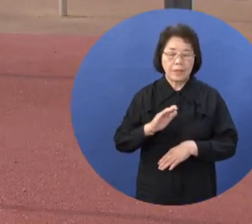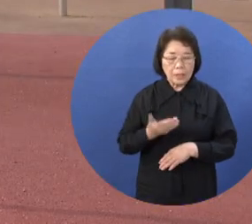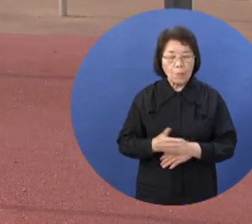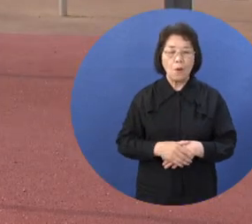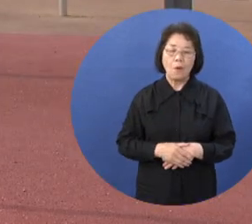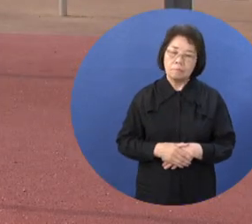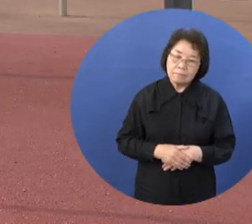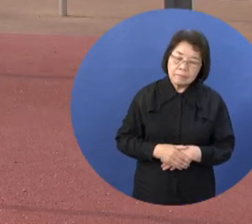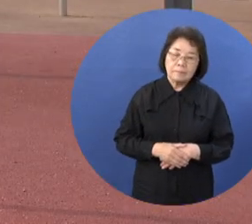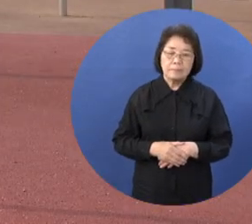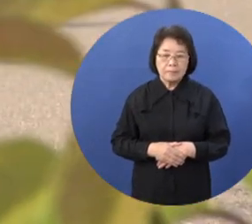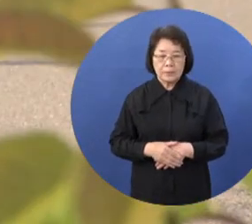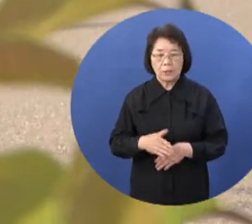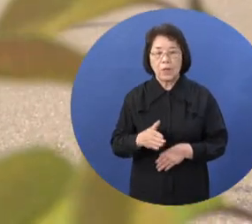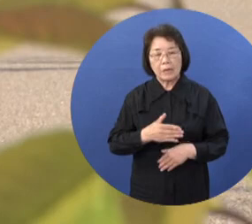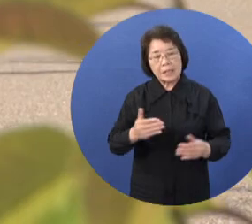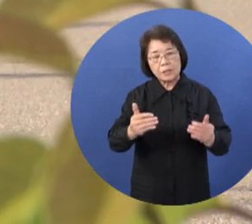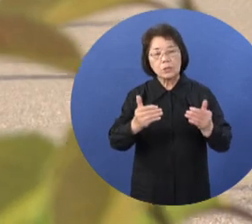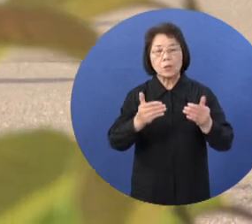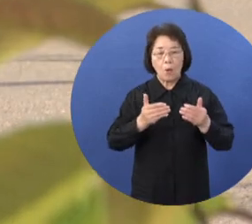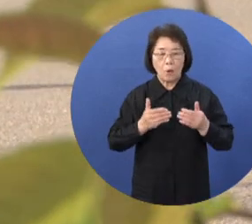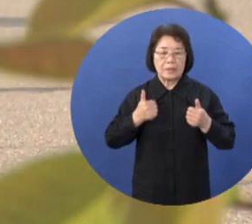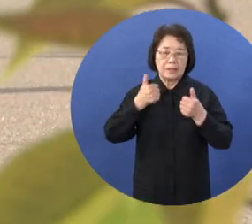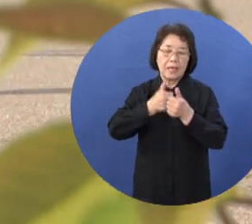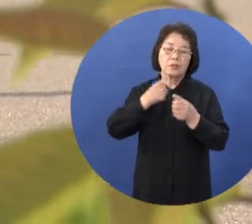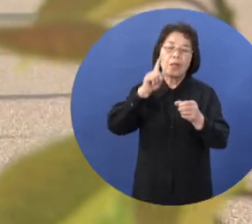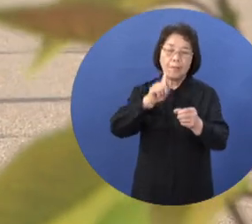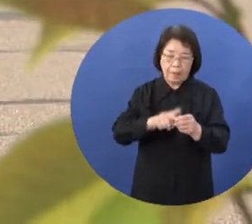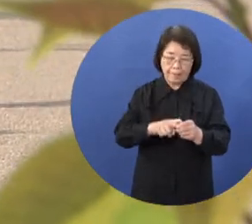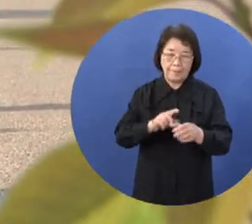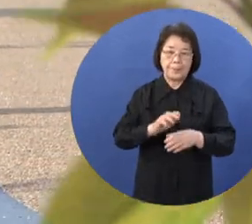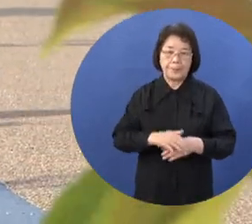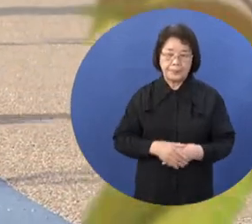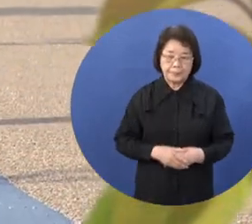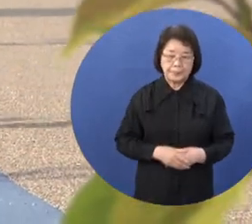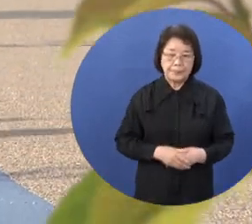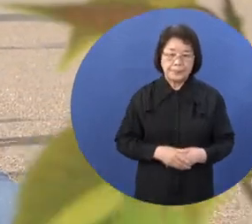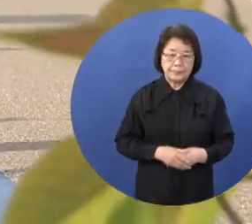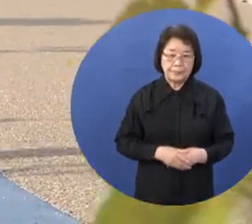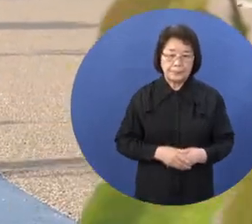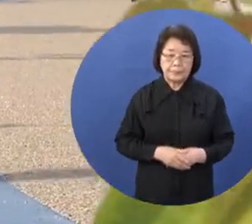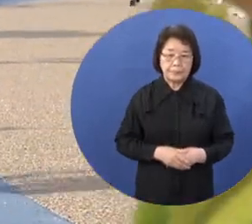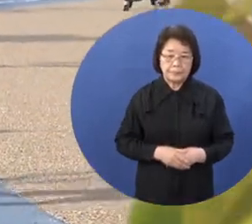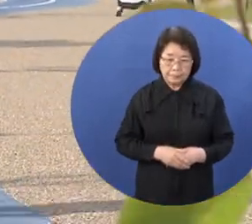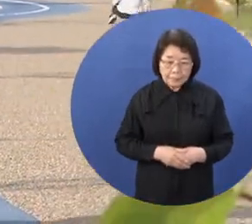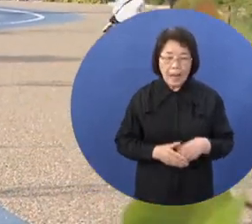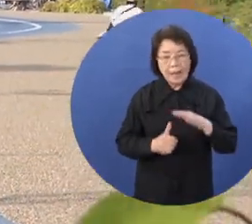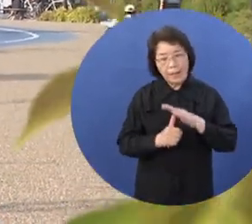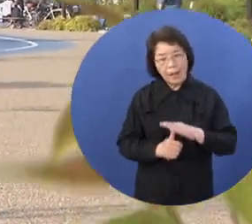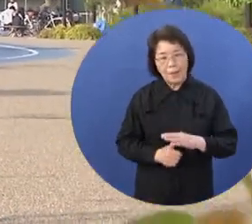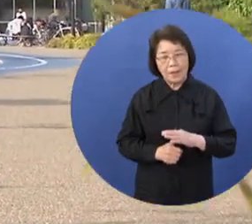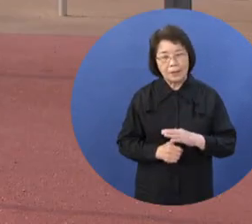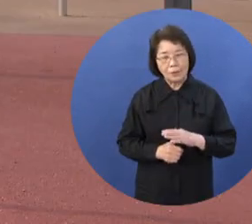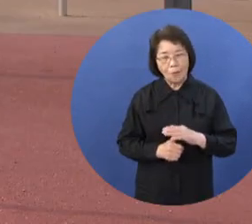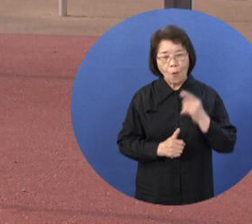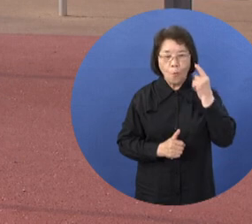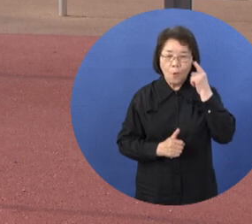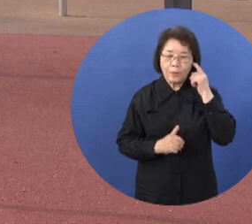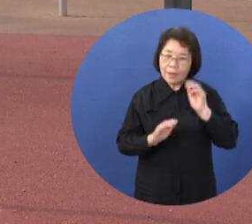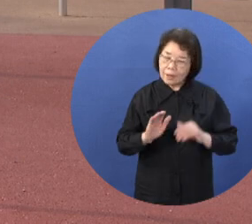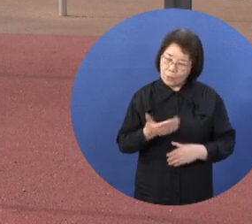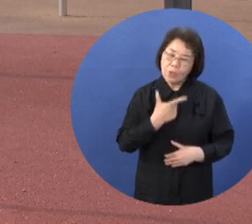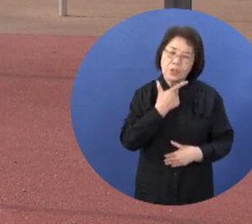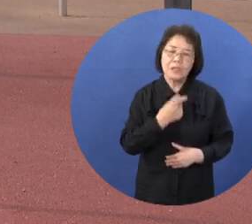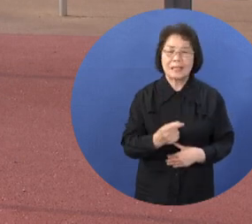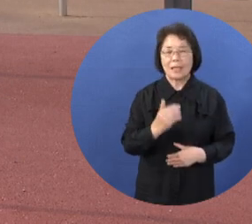まあそこまで行かないと、やっぱ試合に出るためにも練習は絶対必要なので、まあ、そこは我慢かなと。自分の好きなこと